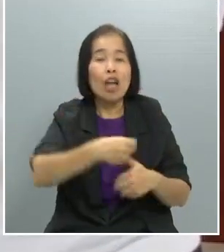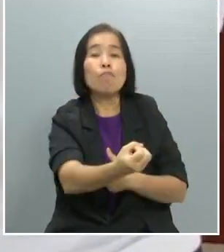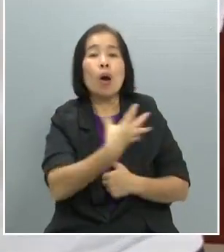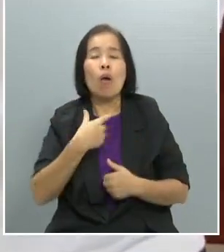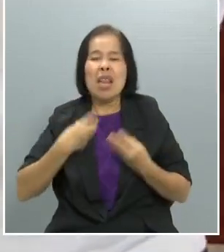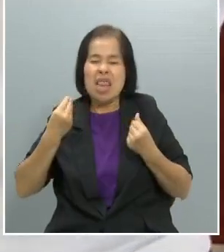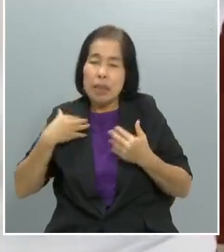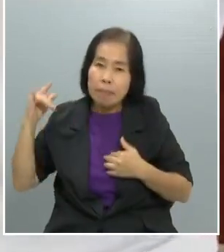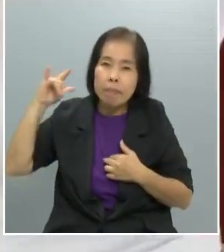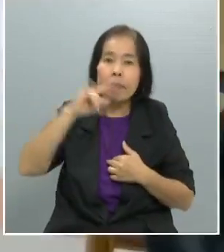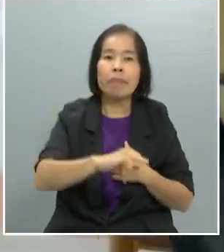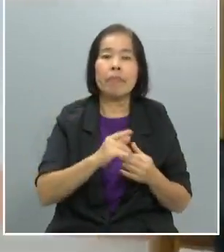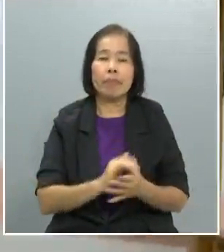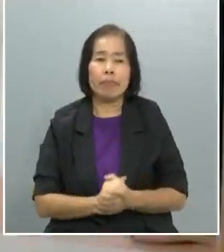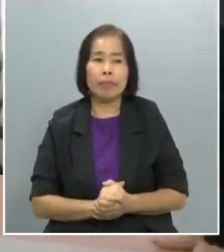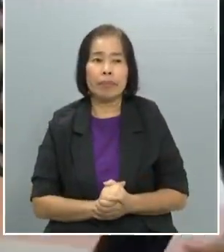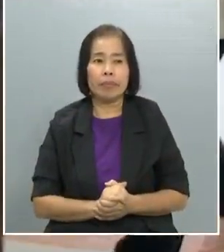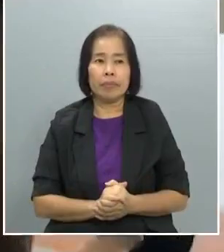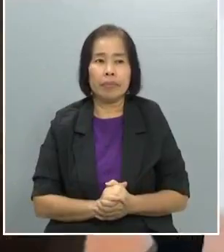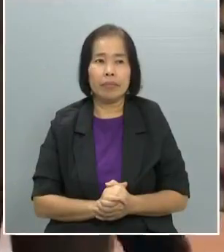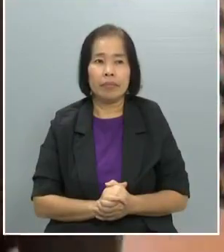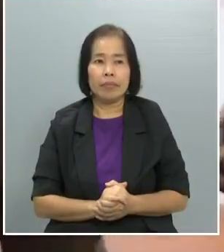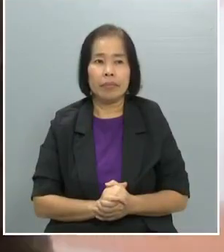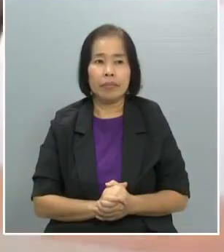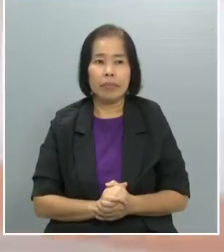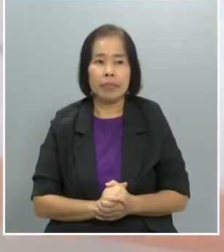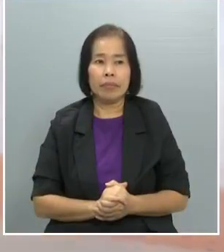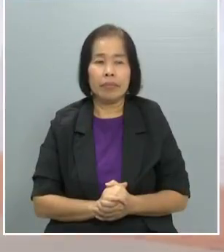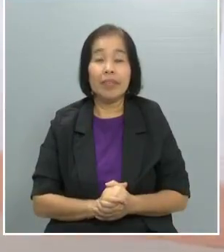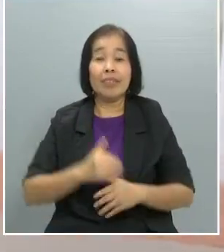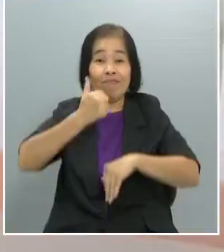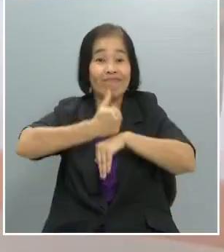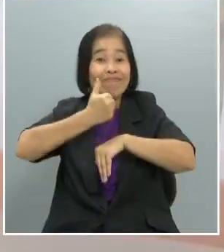ท่านผู้ชมครับ นี่คนนี้นายจ้างนะคะ